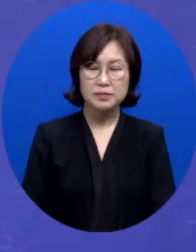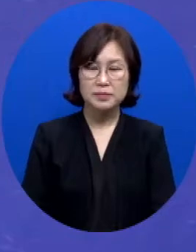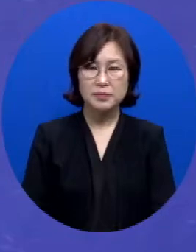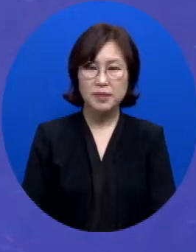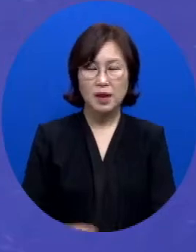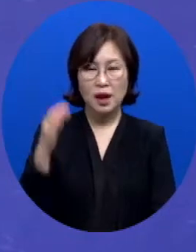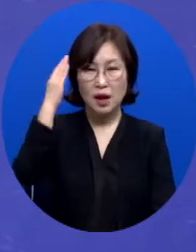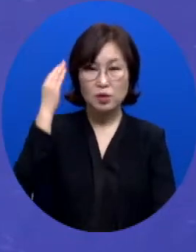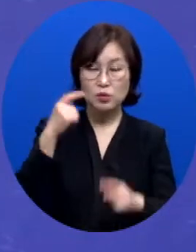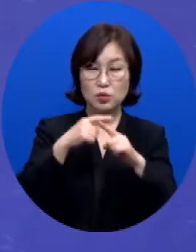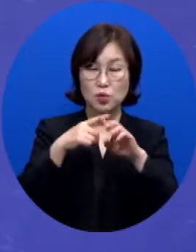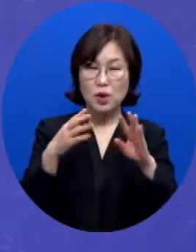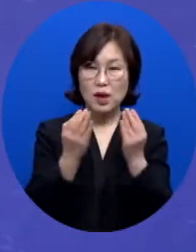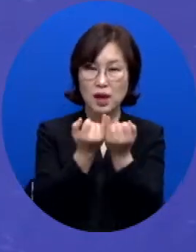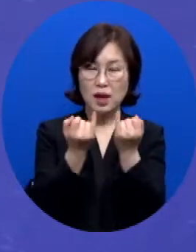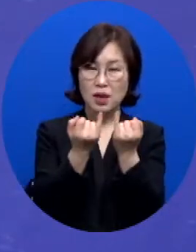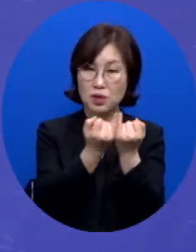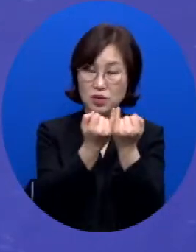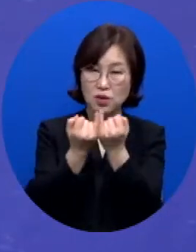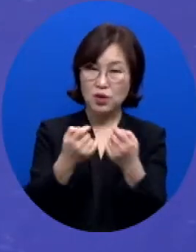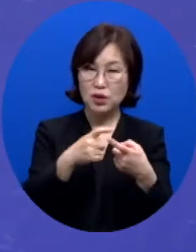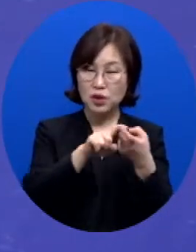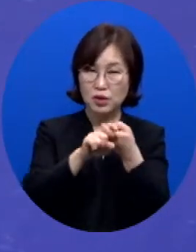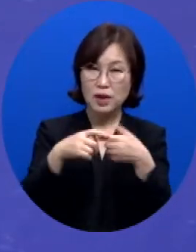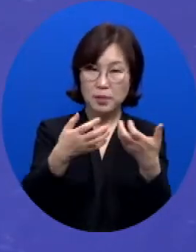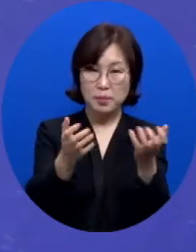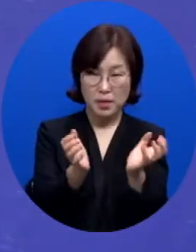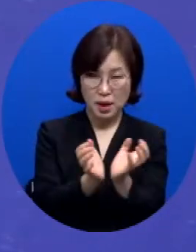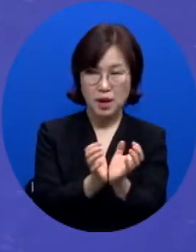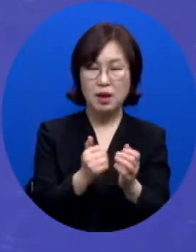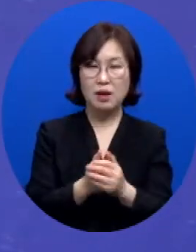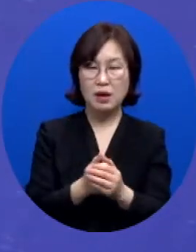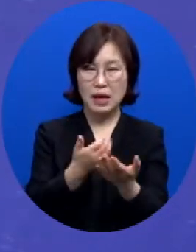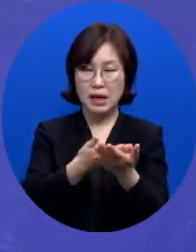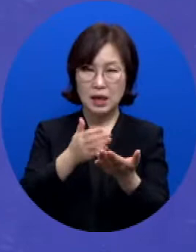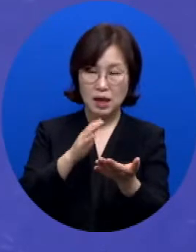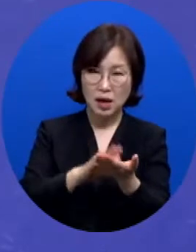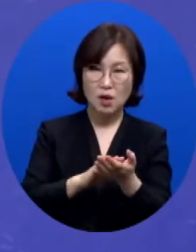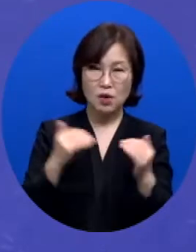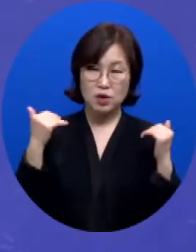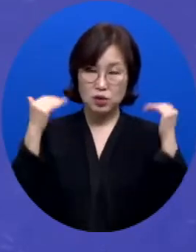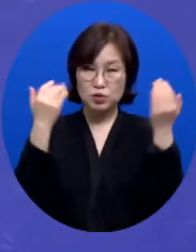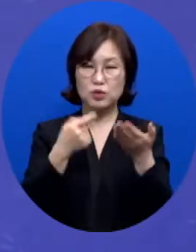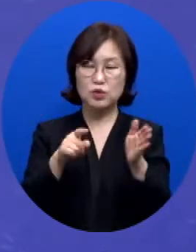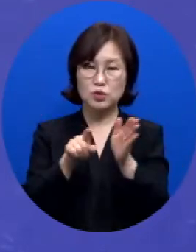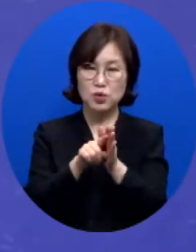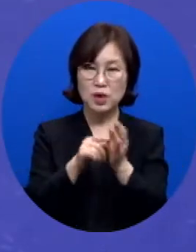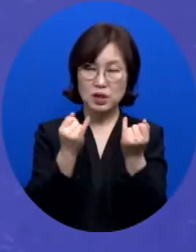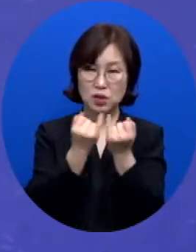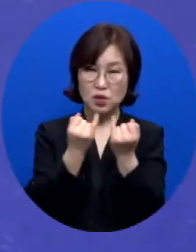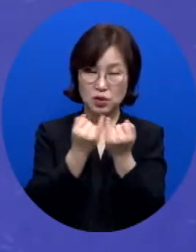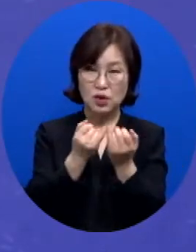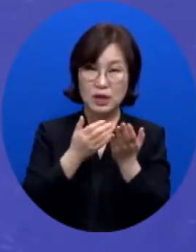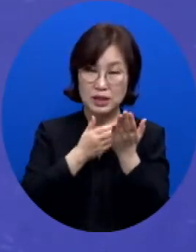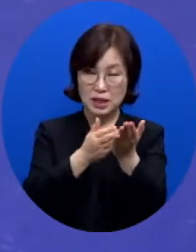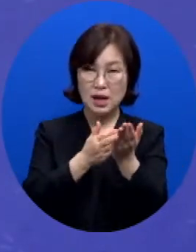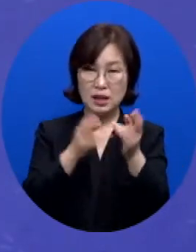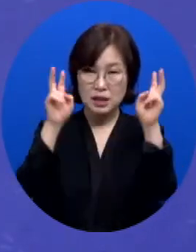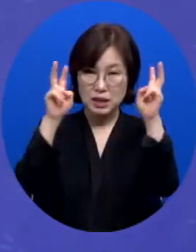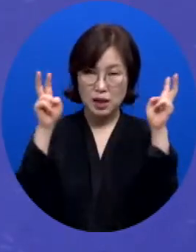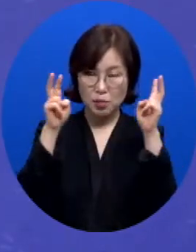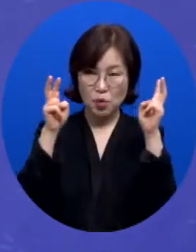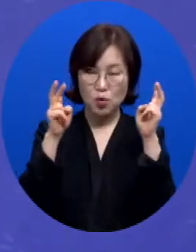한국교회 여성 연합회가 2021 한국교회 이게 개혁과 성숙을 위한 교회 여성의 제언 이라는 제목으로